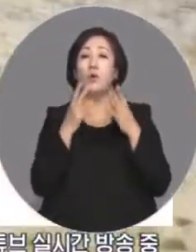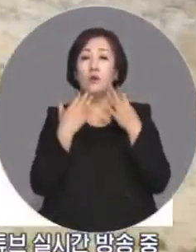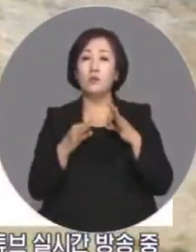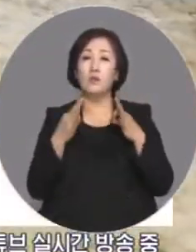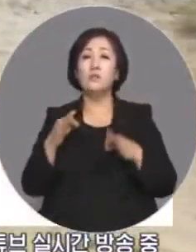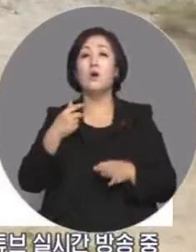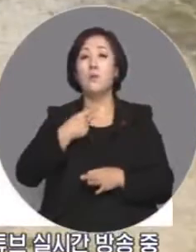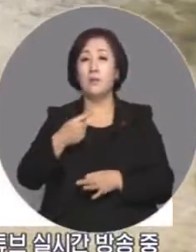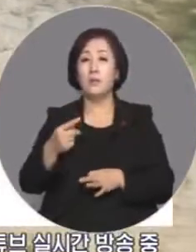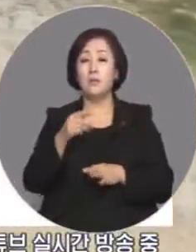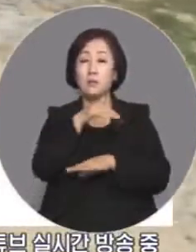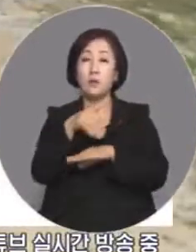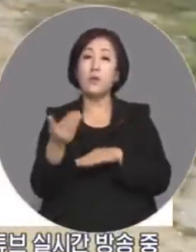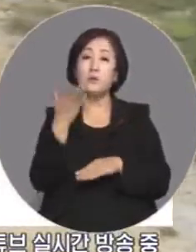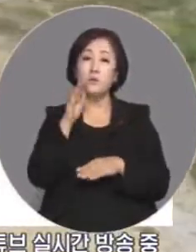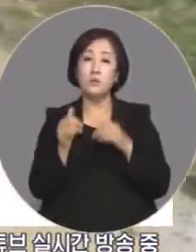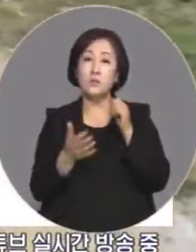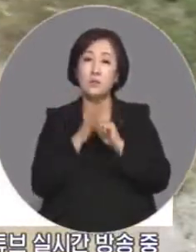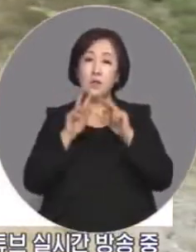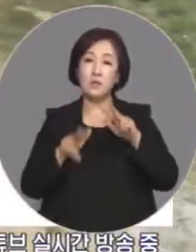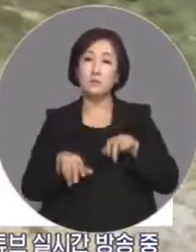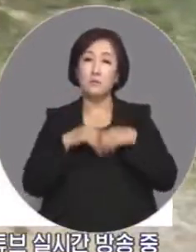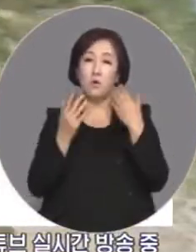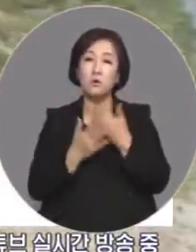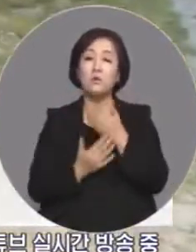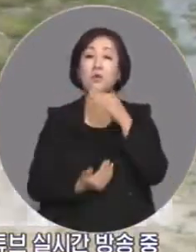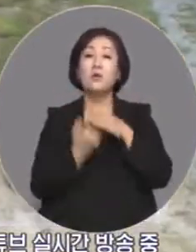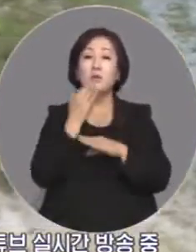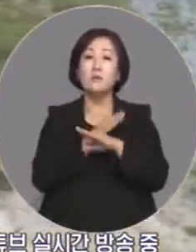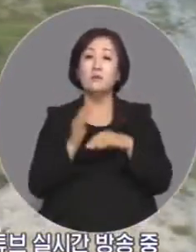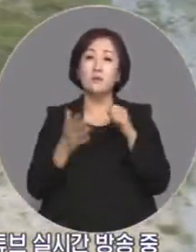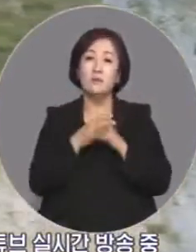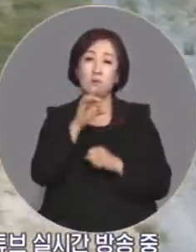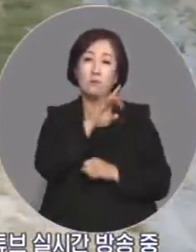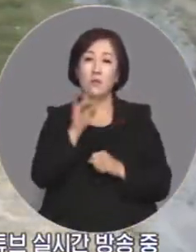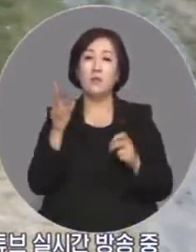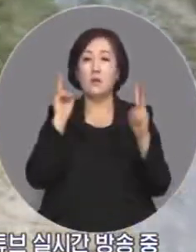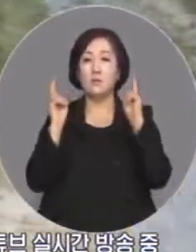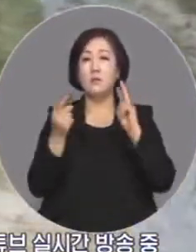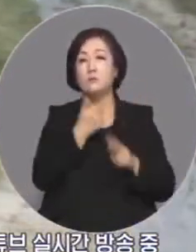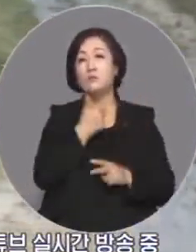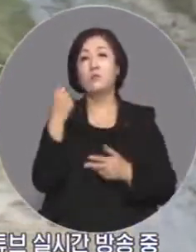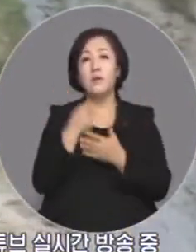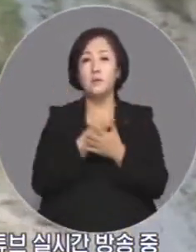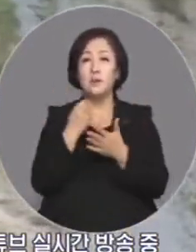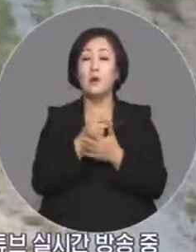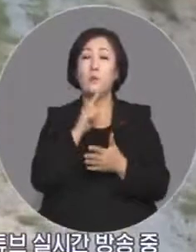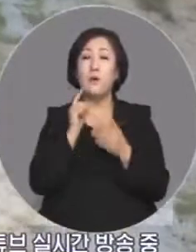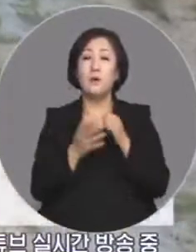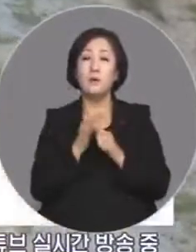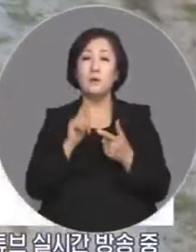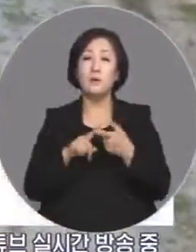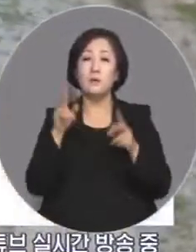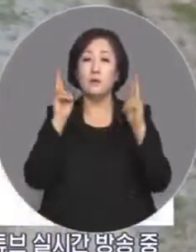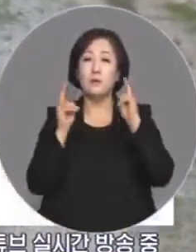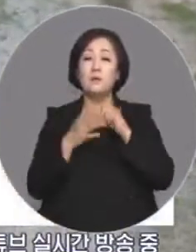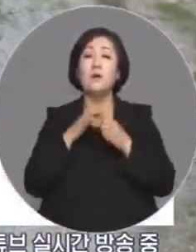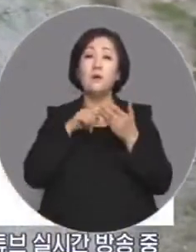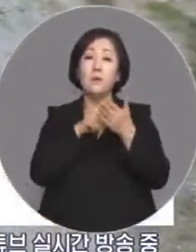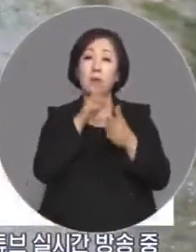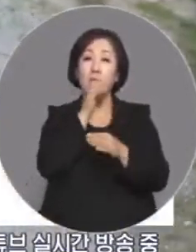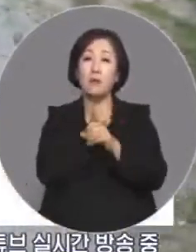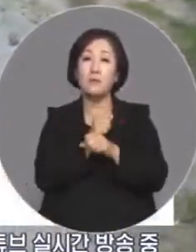계획입니다. 하지만 막상 기금을 출금해야 할 기업체들은 떨떠름한 표정입니다. 기업체에서 좀 해야 되지